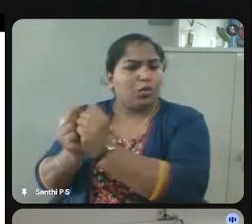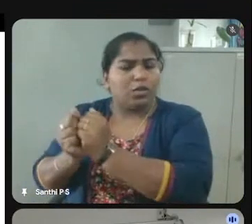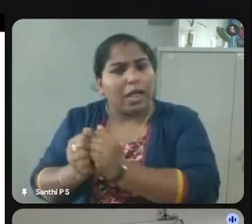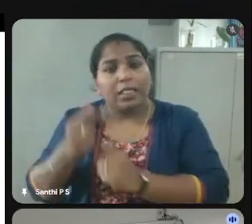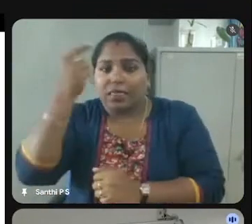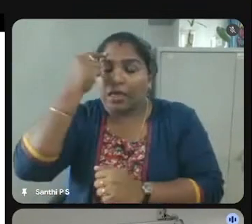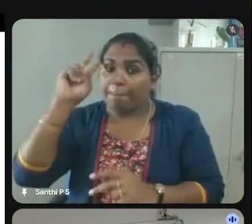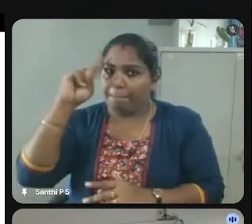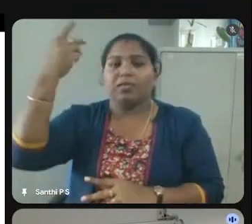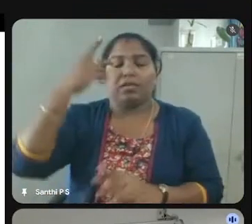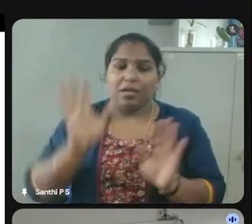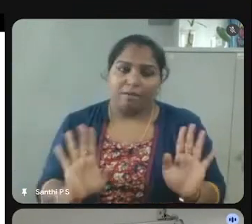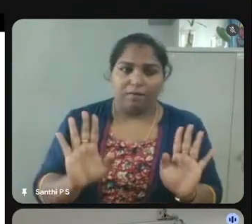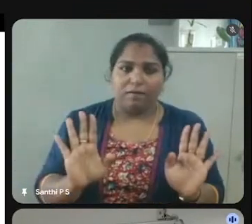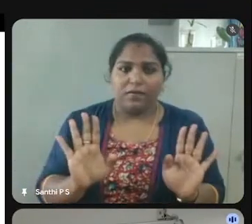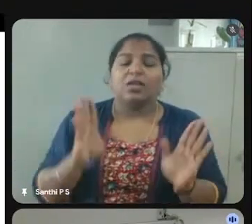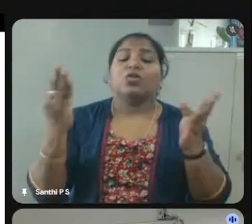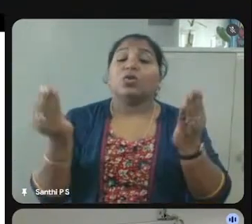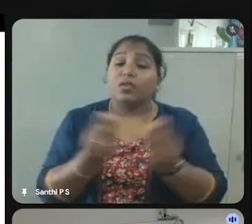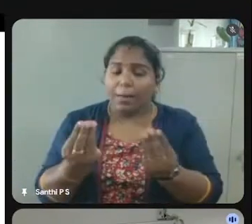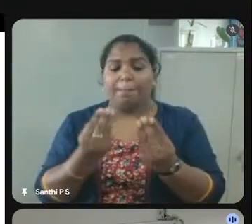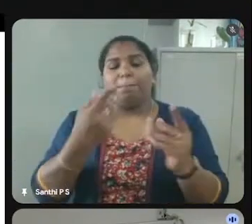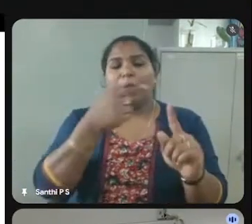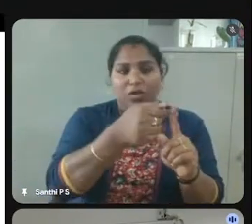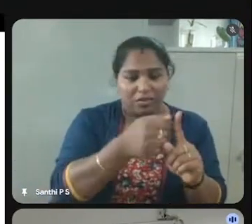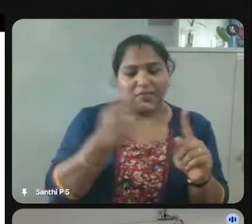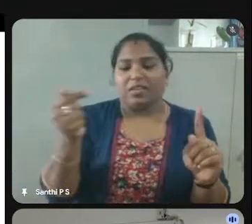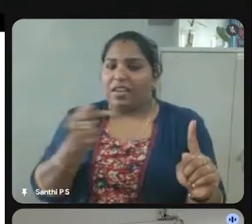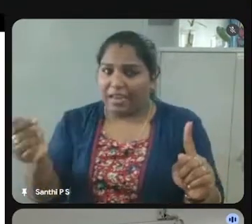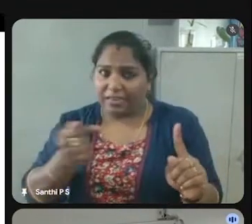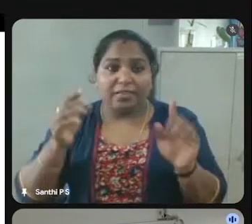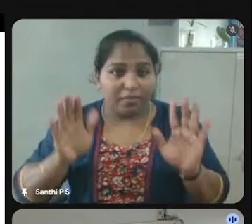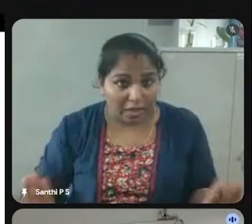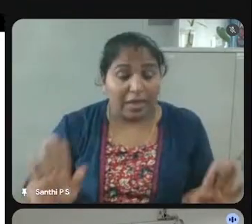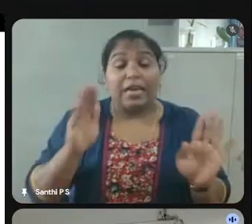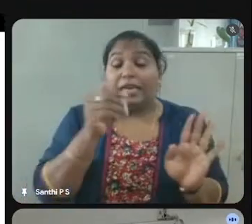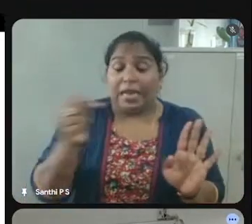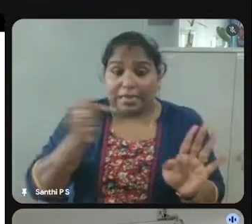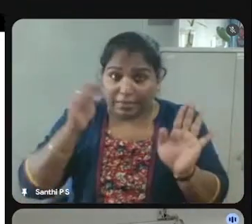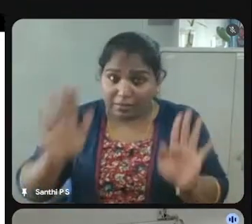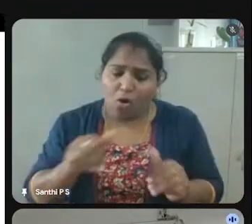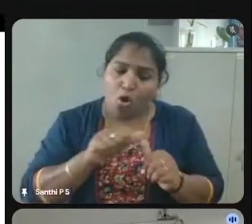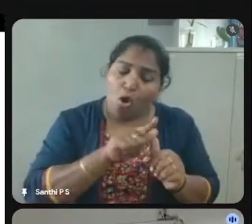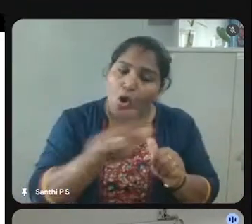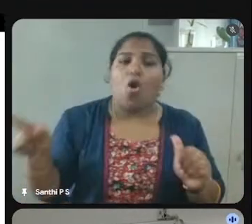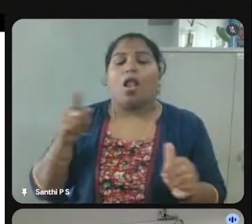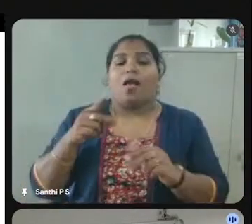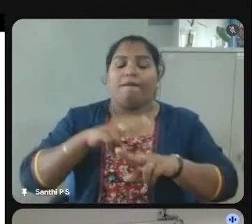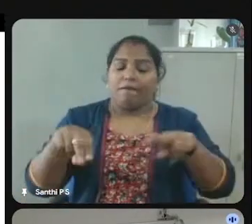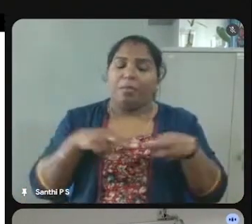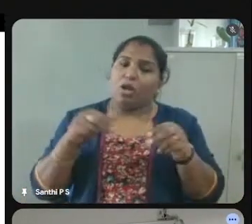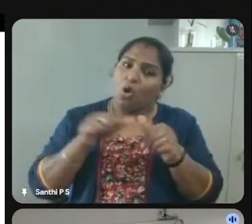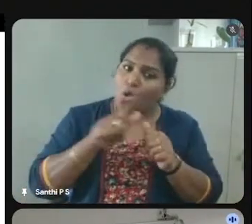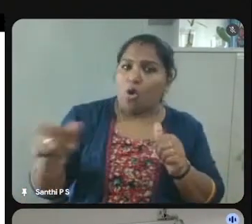കൊടുക്കേണ്ടതും കൊടുക്കേണ്ടാത്തതുമായിട്ടുള്ള കാര്യങ്ങളെ വീട്ടിലുള്ള എല്ലാ അംഗങ്ങളും ഒരേപോലെ സ്ഥിരതയോടെ മെയിൻറ്റെയിൻ ചെയ്തുകൊണ്ട് പോവുക എന്നുള്ളത് ഒരു